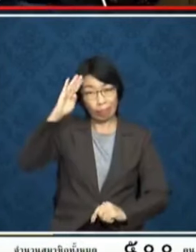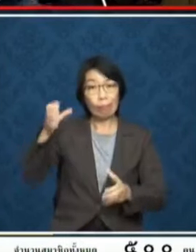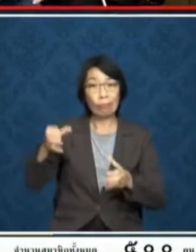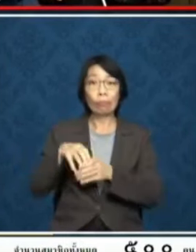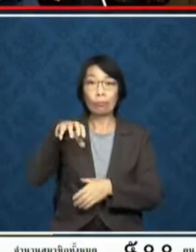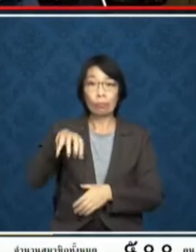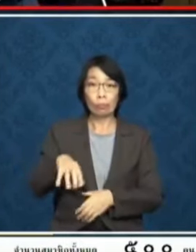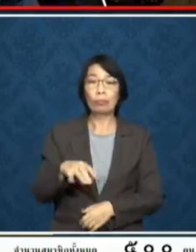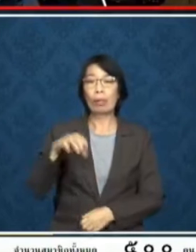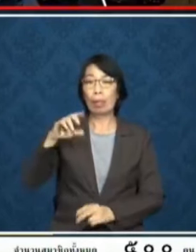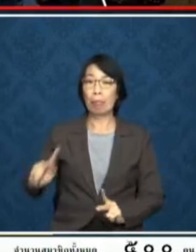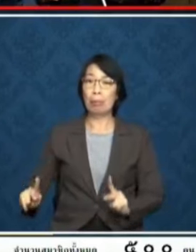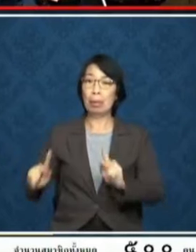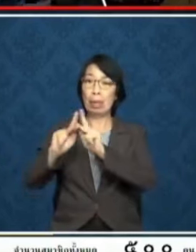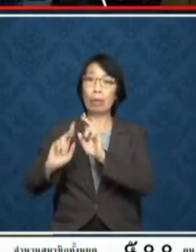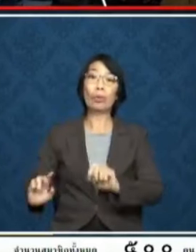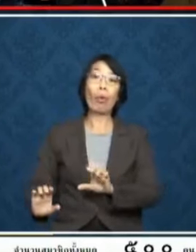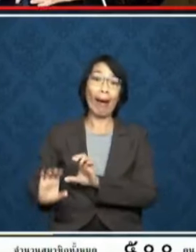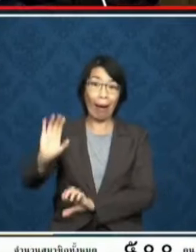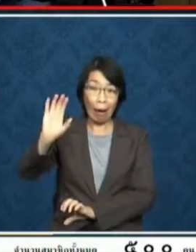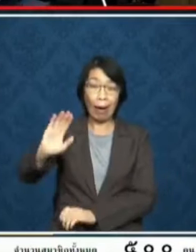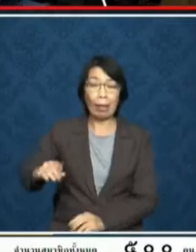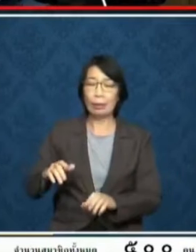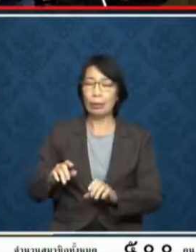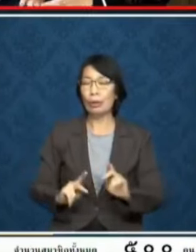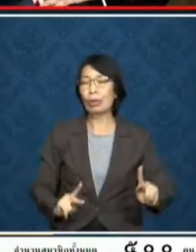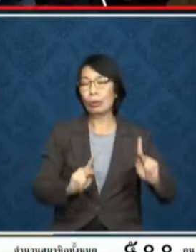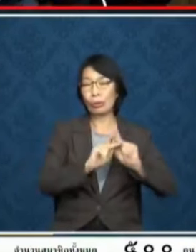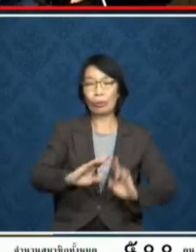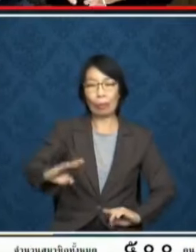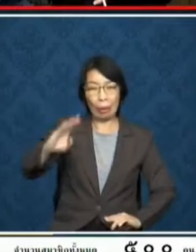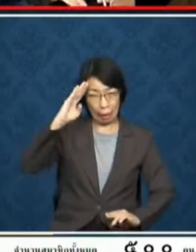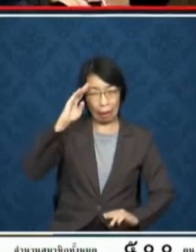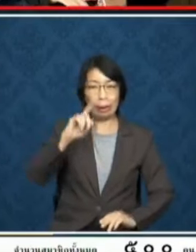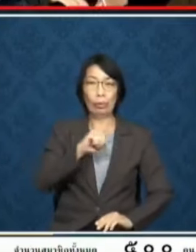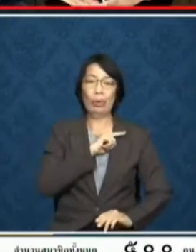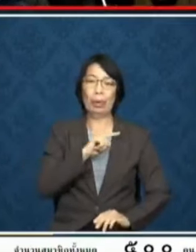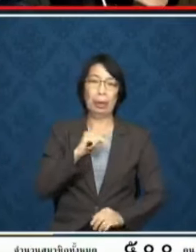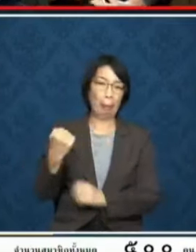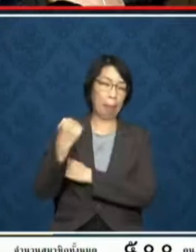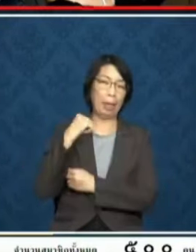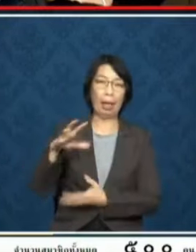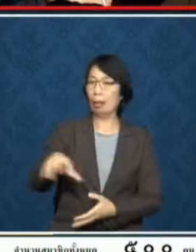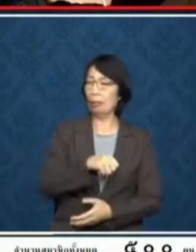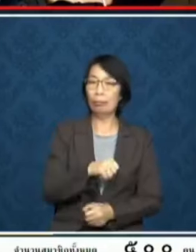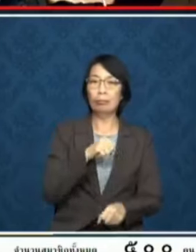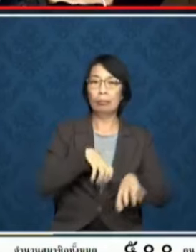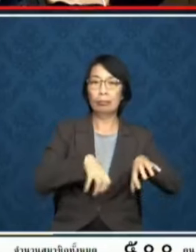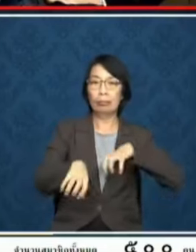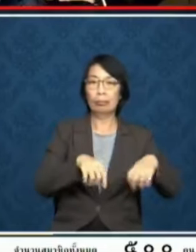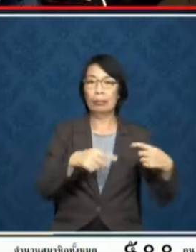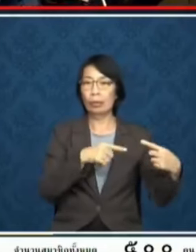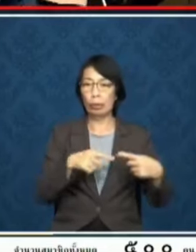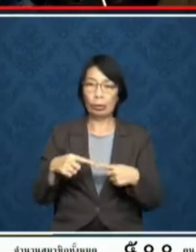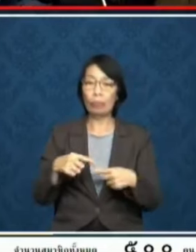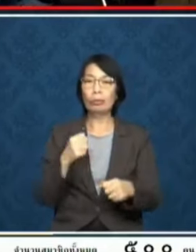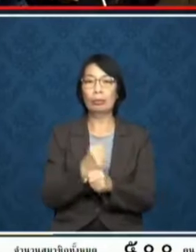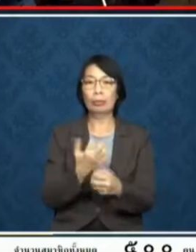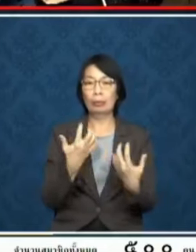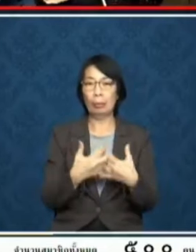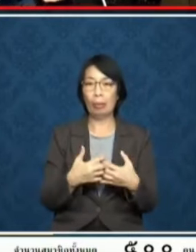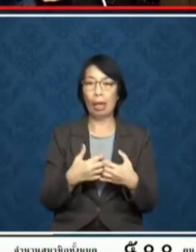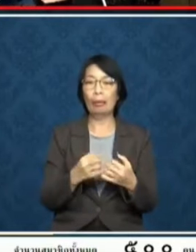ำนักงานปลัดกลาโหมค่ะมีอำนาจในการจัดการทรัพย์สินที่เกี่ยวเนื่องกับอุตสาหกรรม